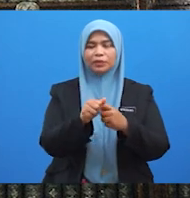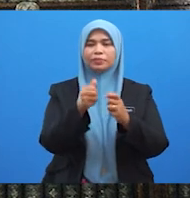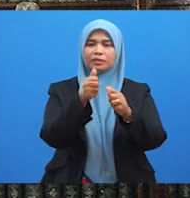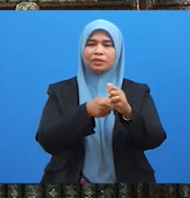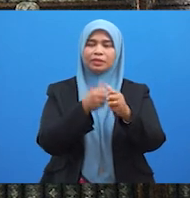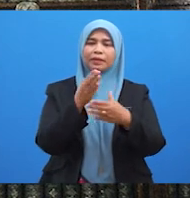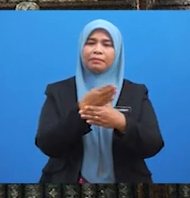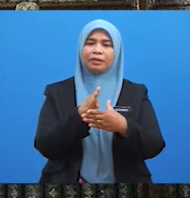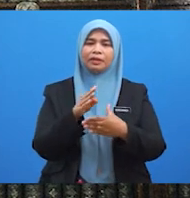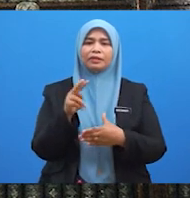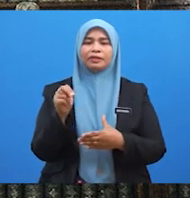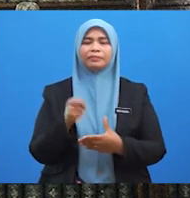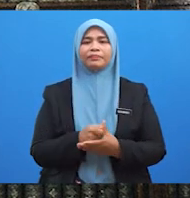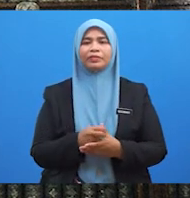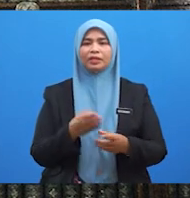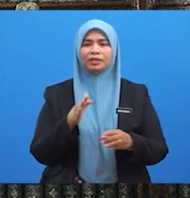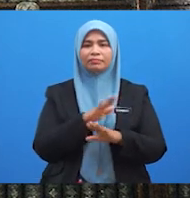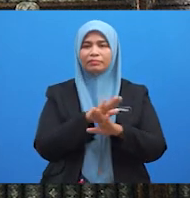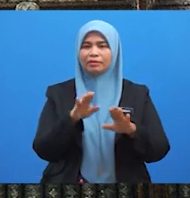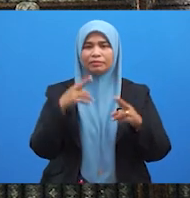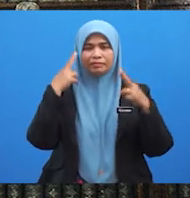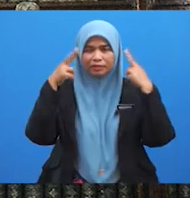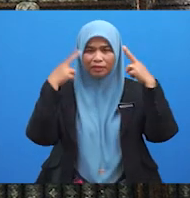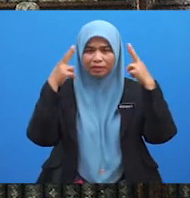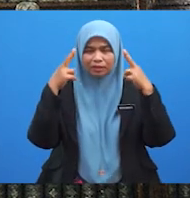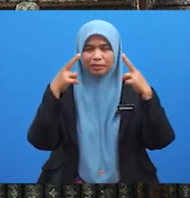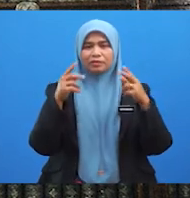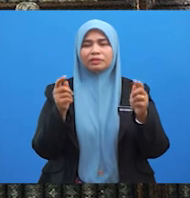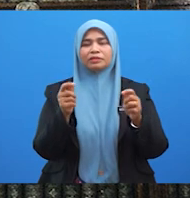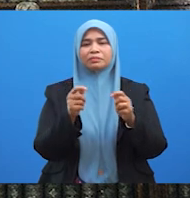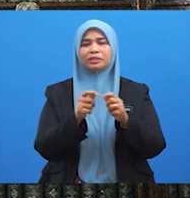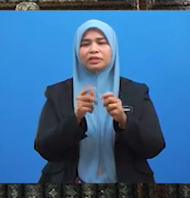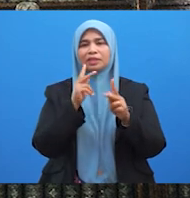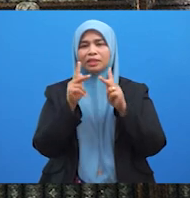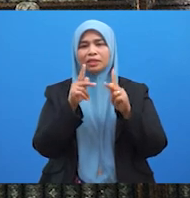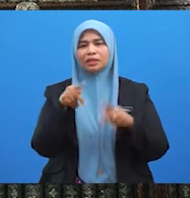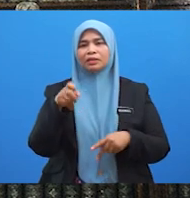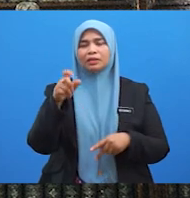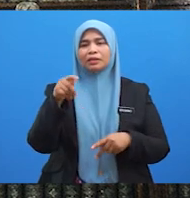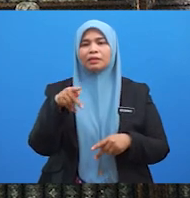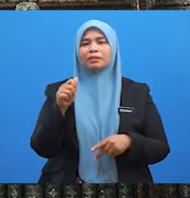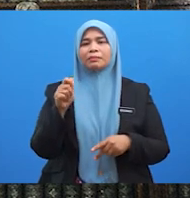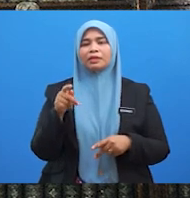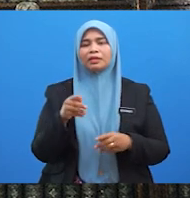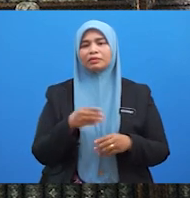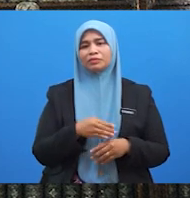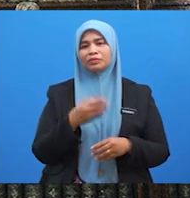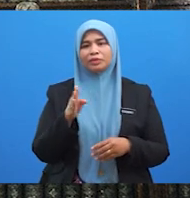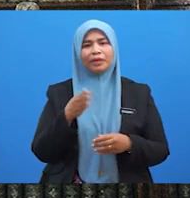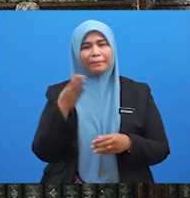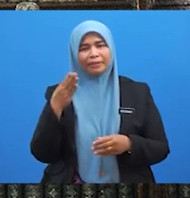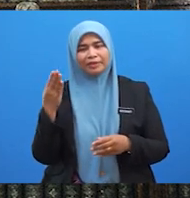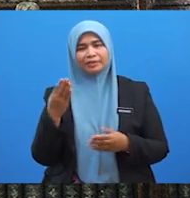bahagian. Jangan risau, bak kata pepatah, alah bisa, tegal